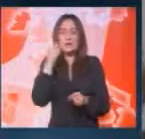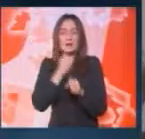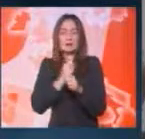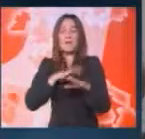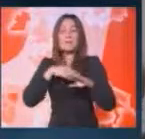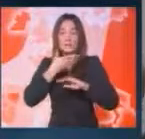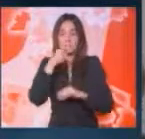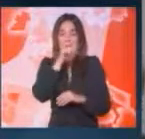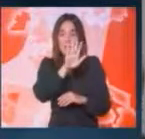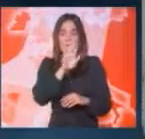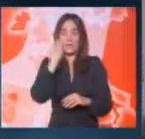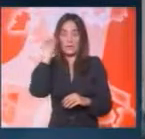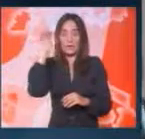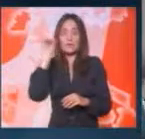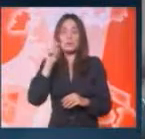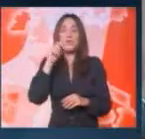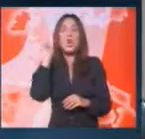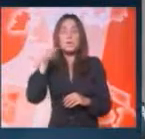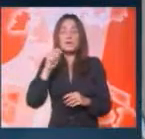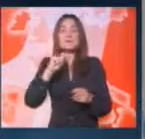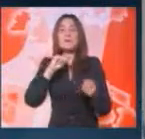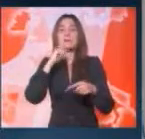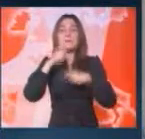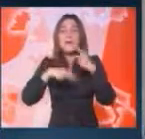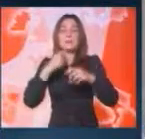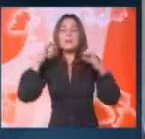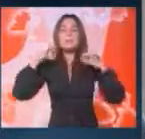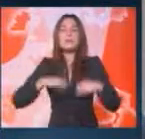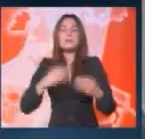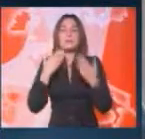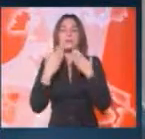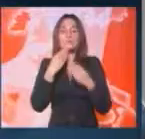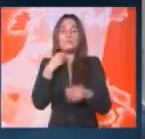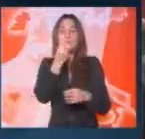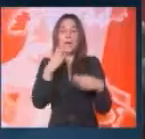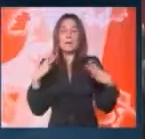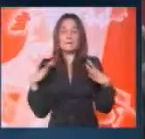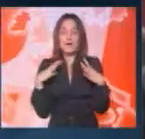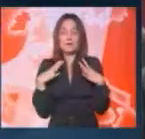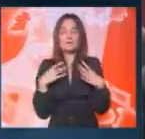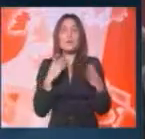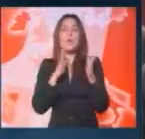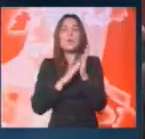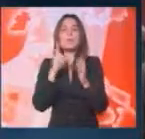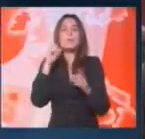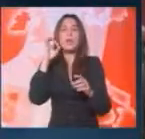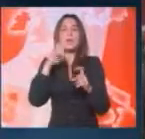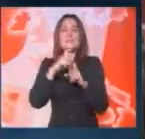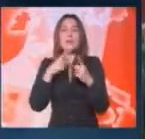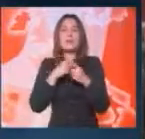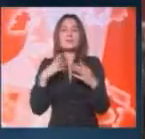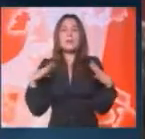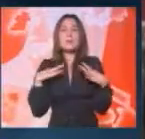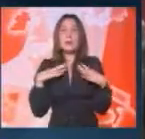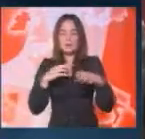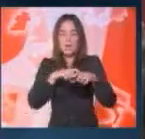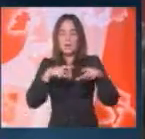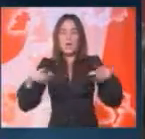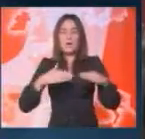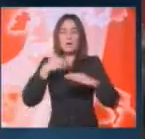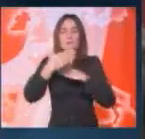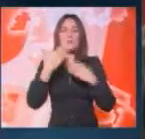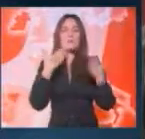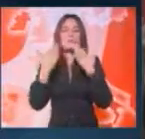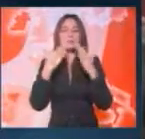Nakon njegovog obraćanja odbornicima, zamenik predsednika Skupštine je dao pauzu. Milosavljević je u pauzi u holu ispred